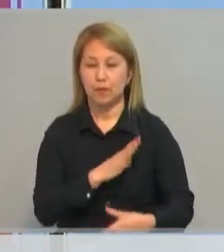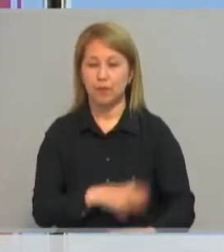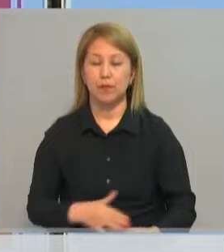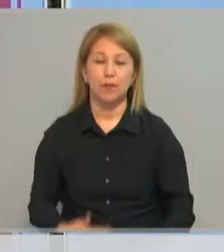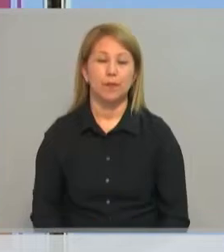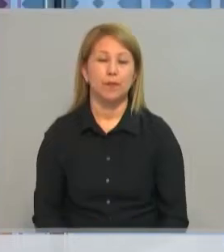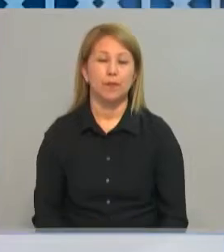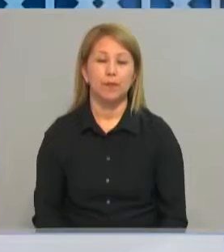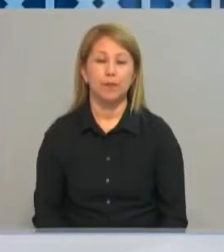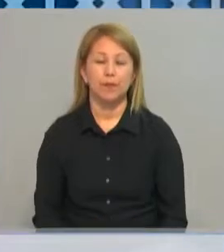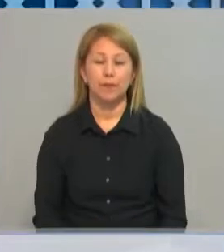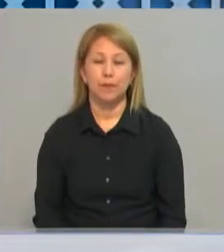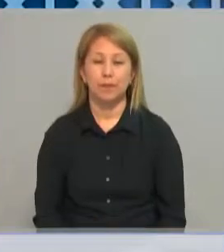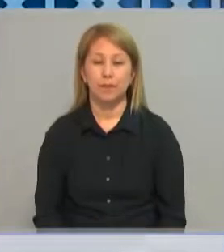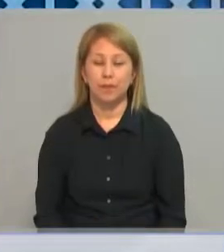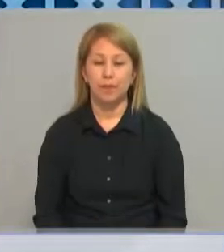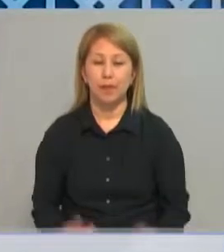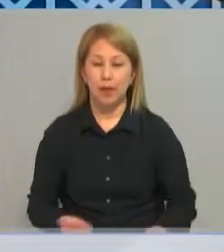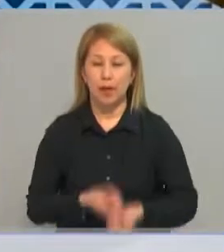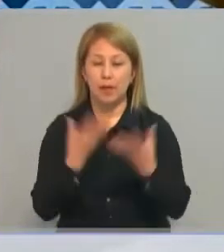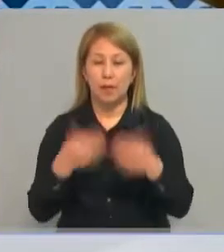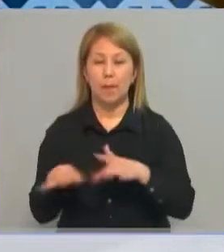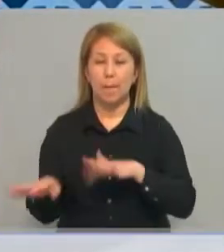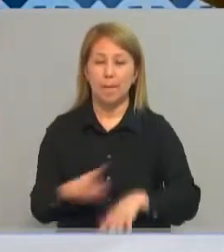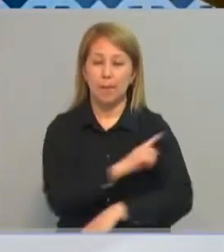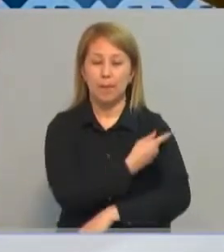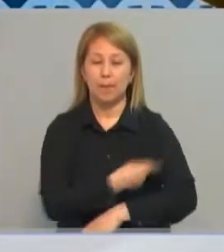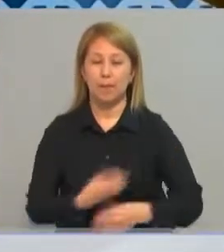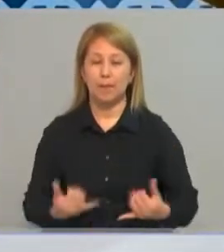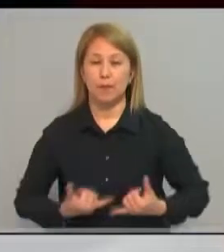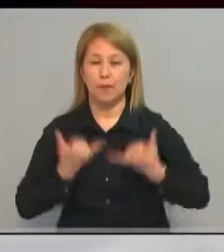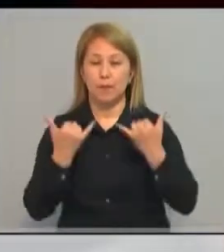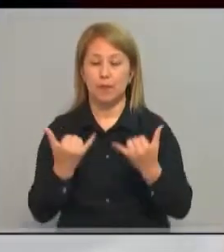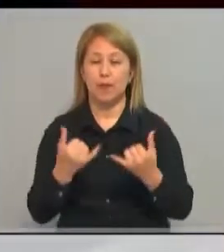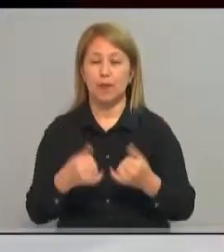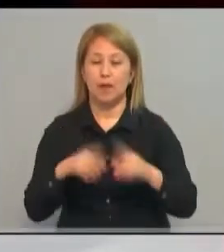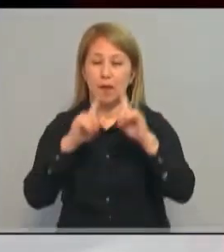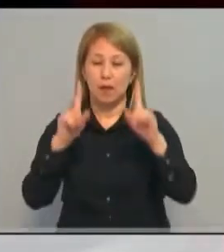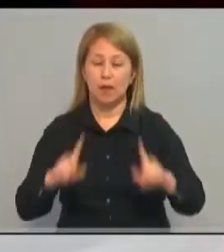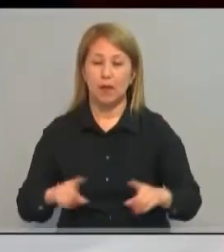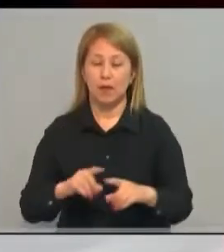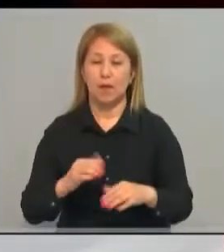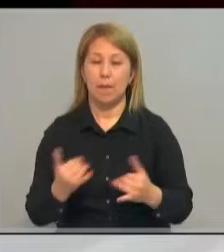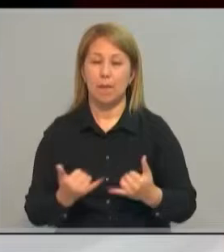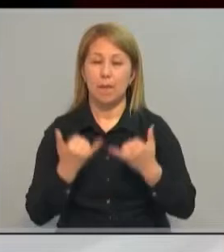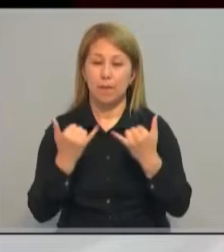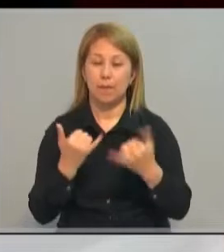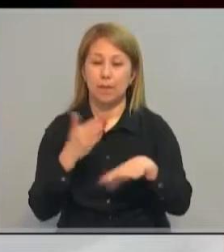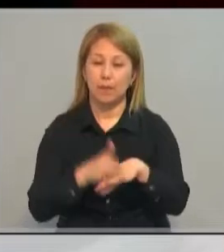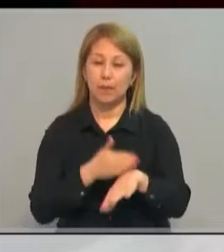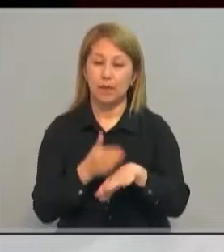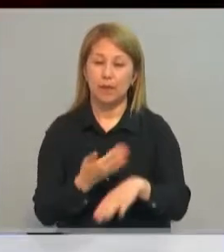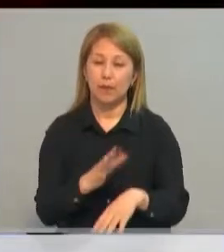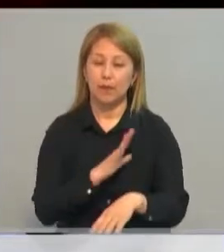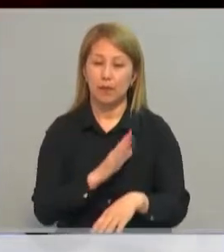многих удалось спасти. С праздником медицинских работников поздравили и вручили награды председатель общественного объединения